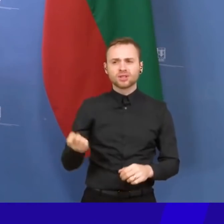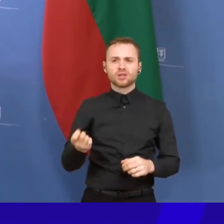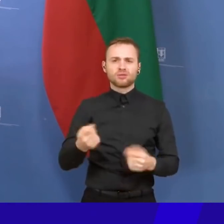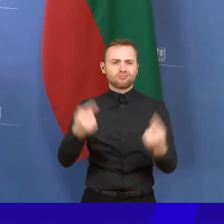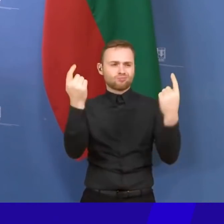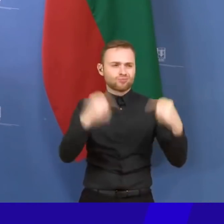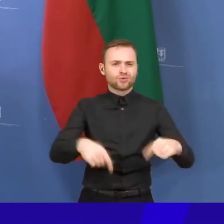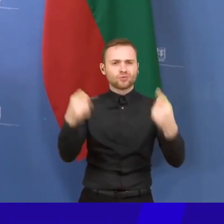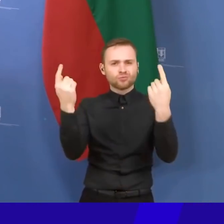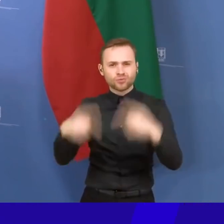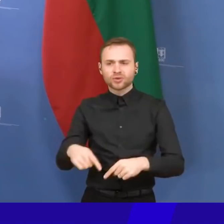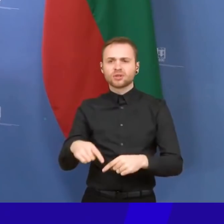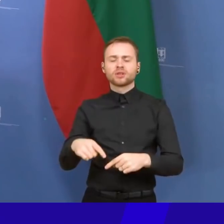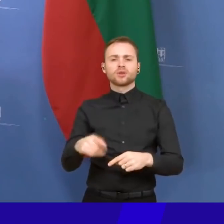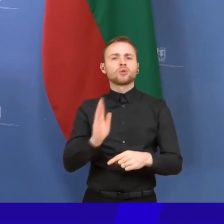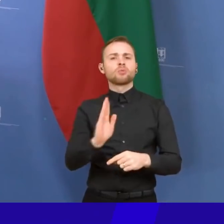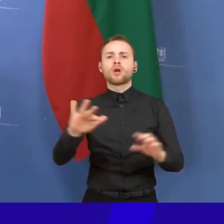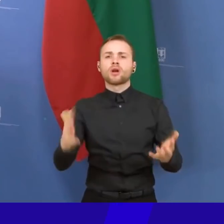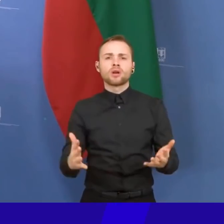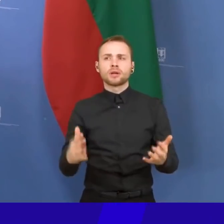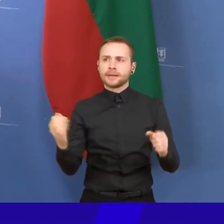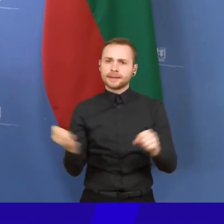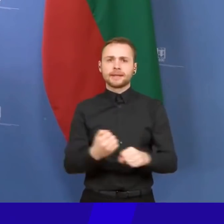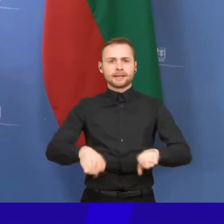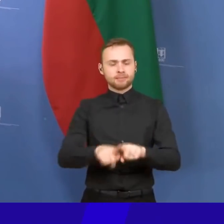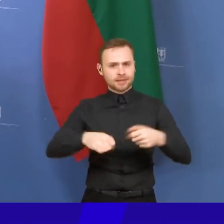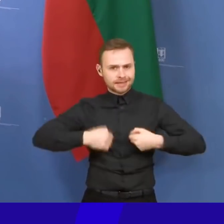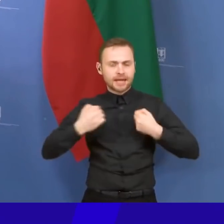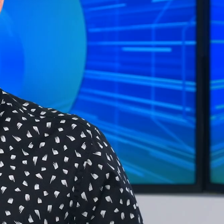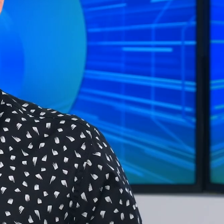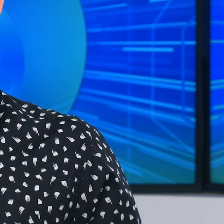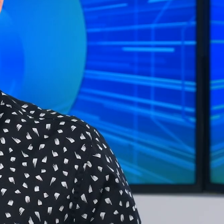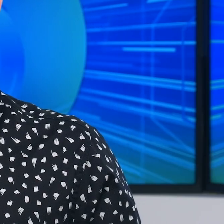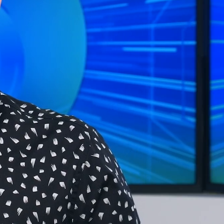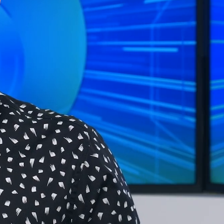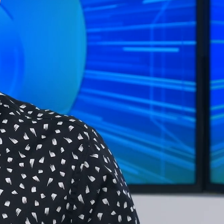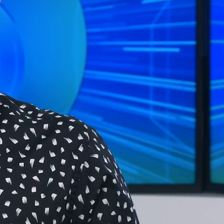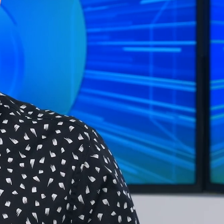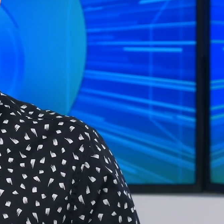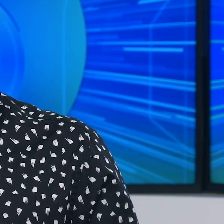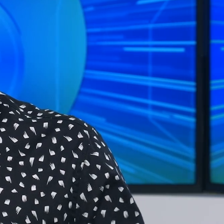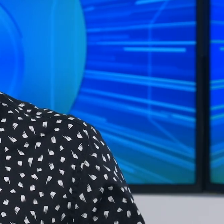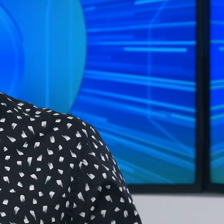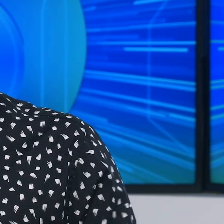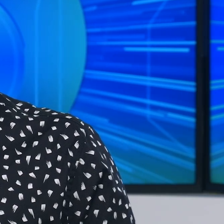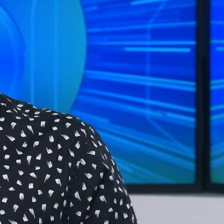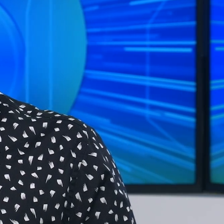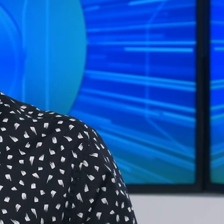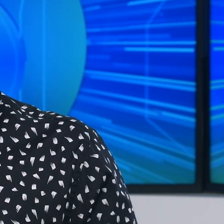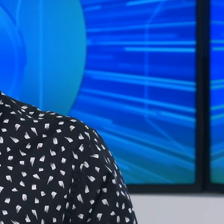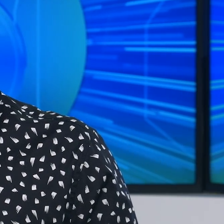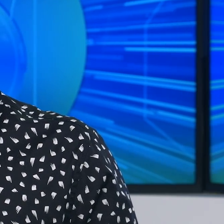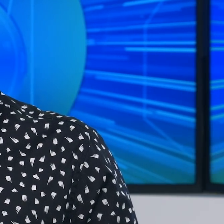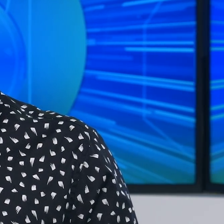kurią Ukraino žmonėms reikės sumokėti, būtų kaip įmanoma mažesnė. Kalbėdama apie Kremliaus pažadus atsitraukti nuo Kyjivo